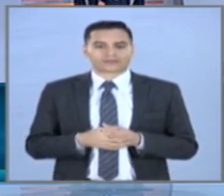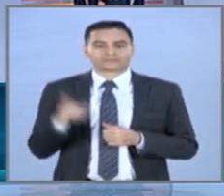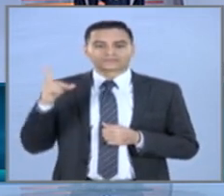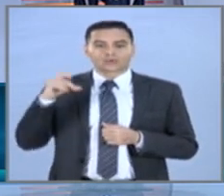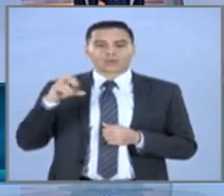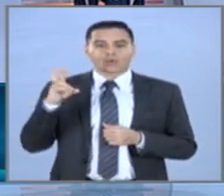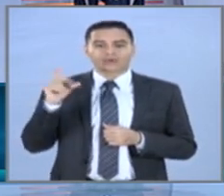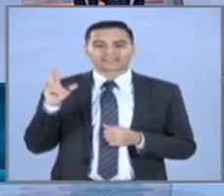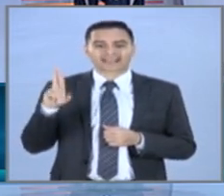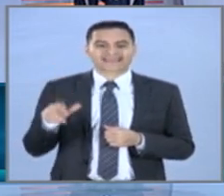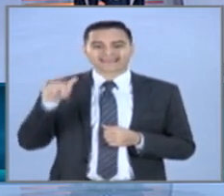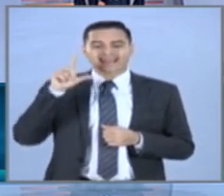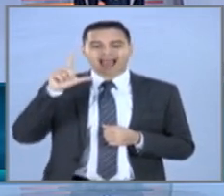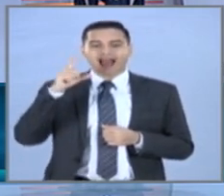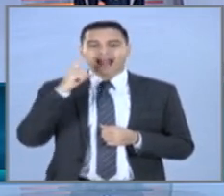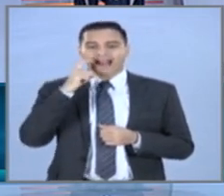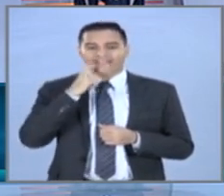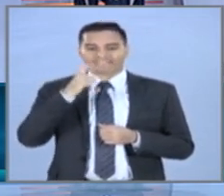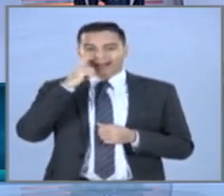روزنتال كونتمبرري آرتس.